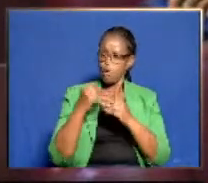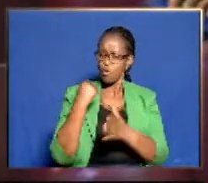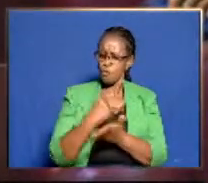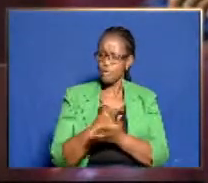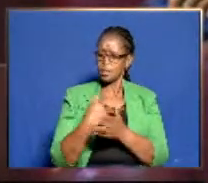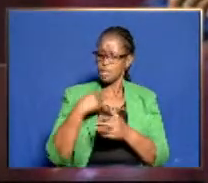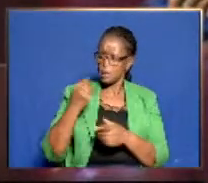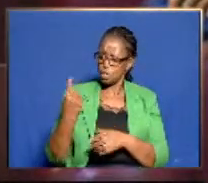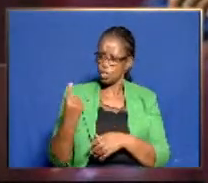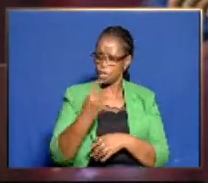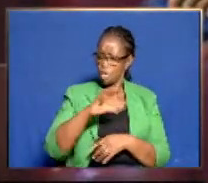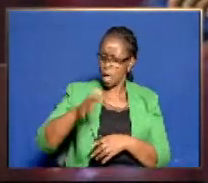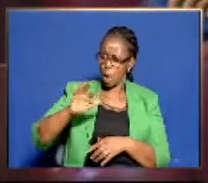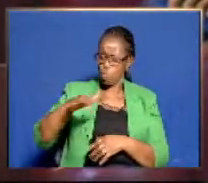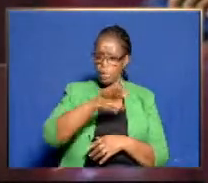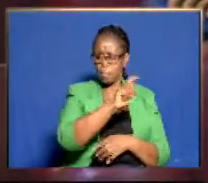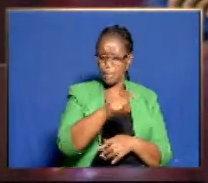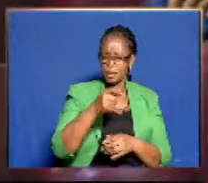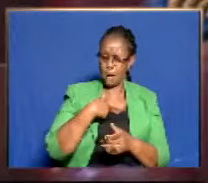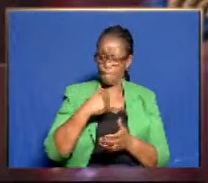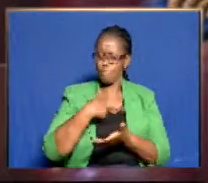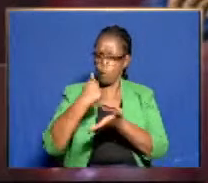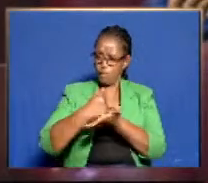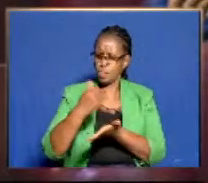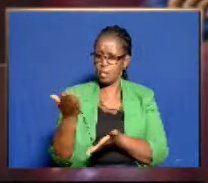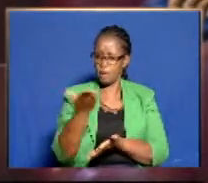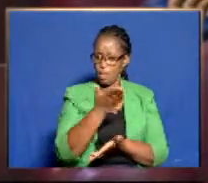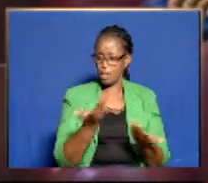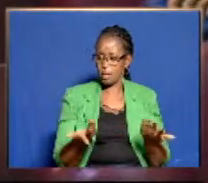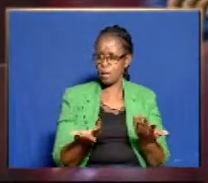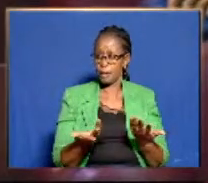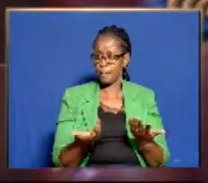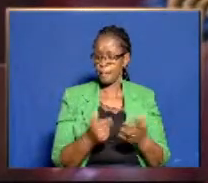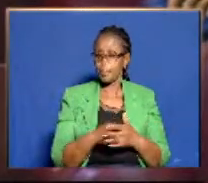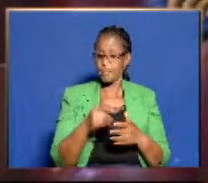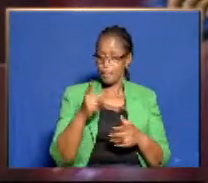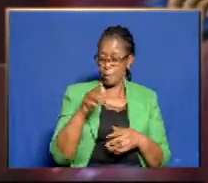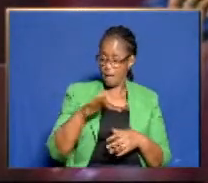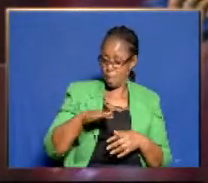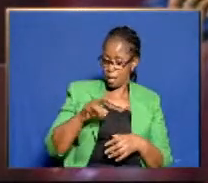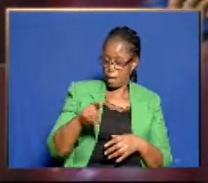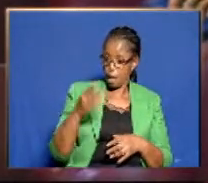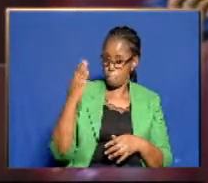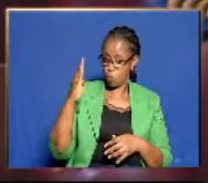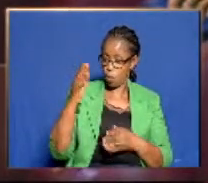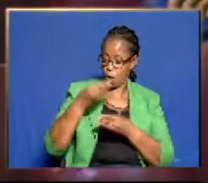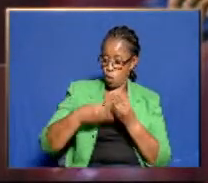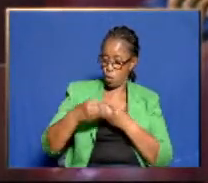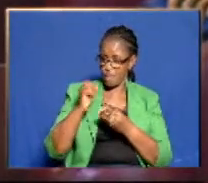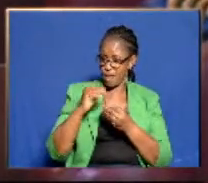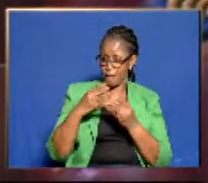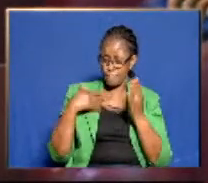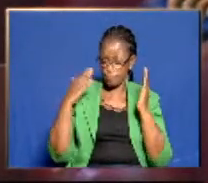wa blue economy ijengwe sasa. Hii wizara kiangaliwa, hii upande wa blue economy ikiangaliwa